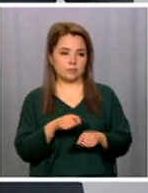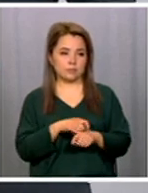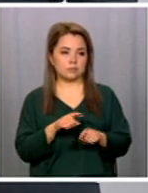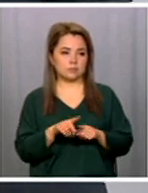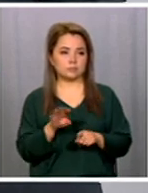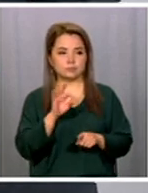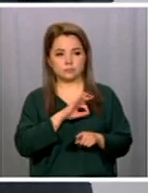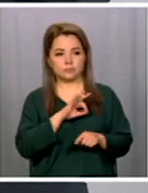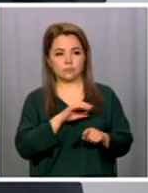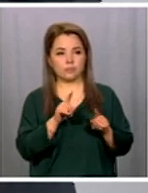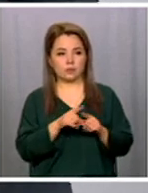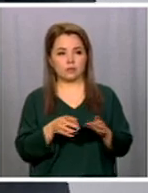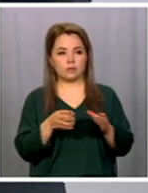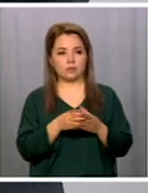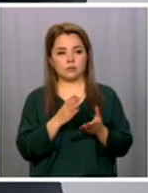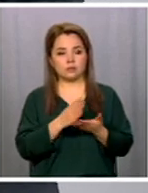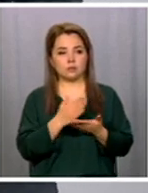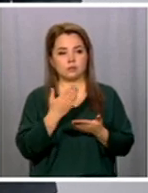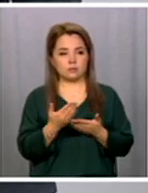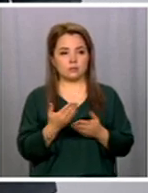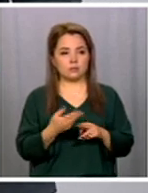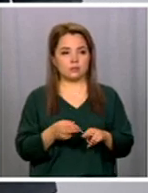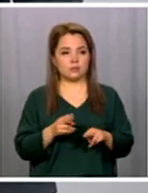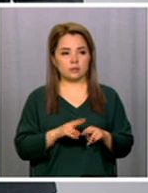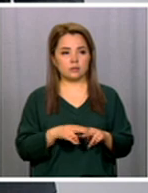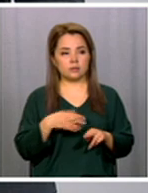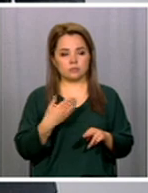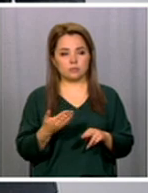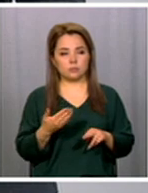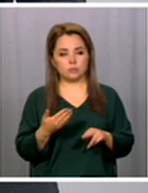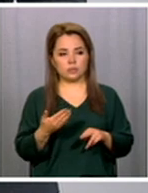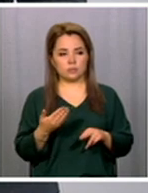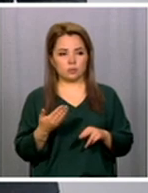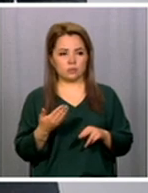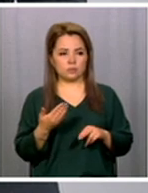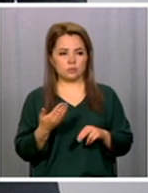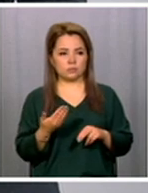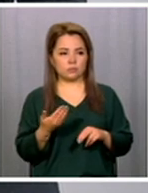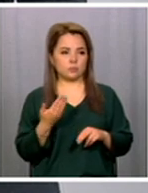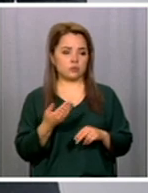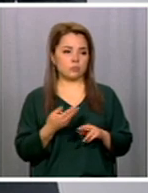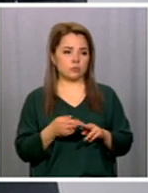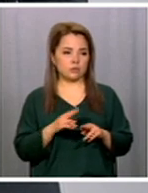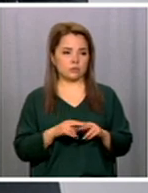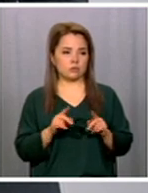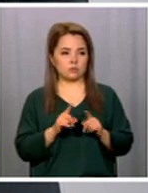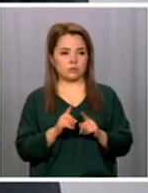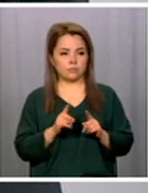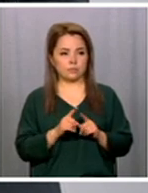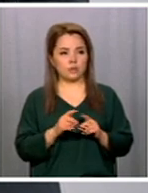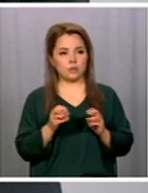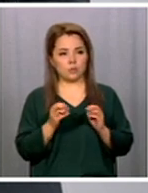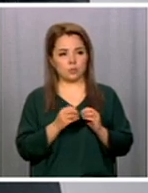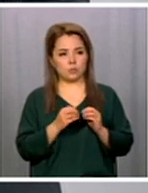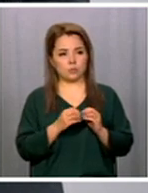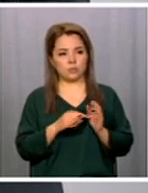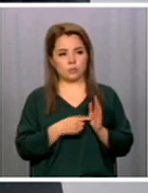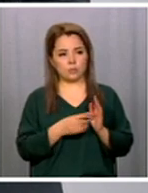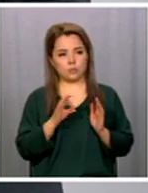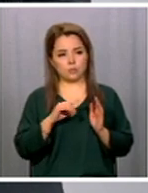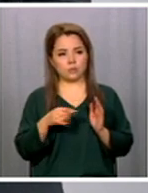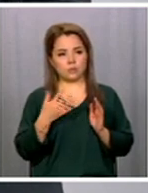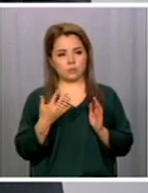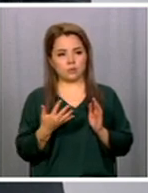қолданамыз. Олай болатын болса, массасы 0,15 килограммды көбейтеміз 10 ньютон бөлінген